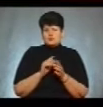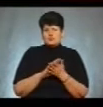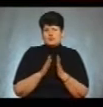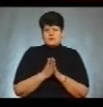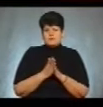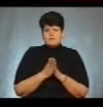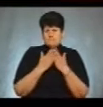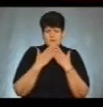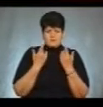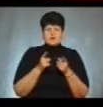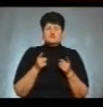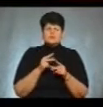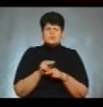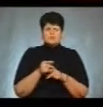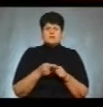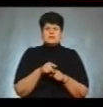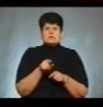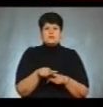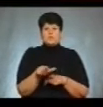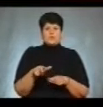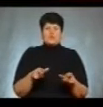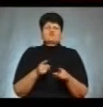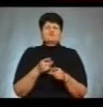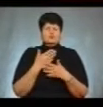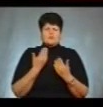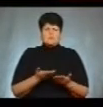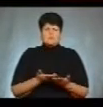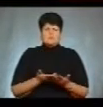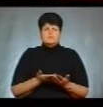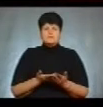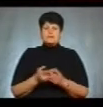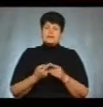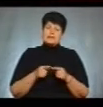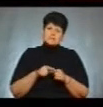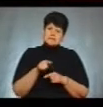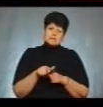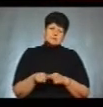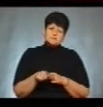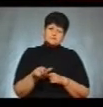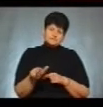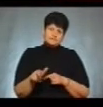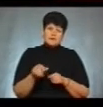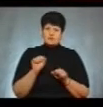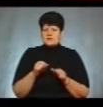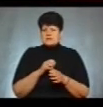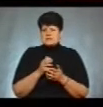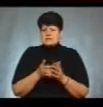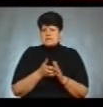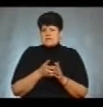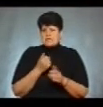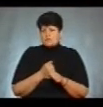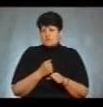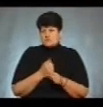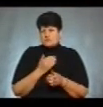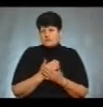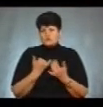А що з ремонтами на цих ділянках? Чому їх немає? На цих ділянках, ну, можливо, якісь недопрацювання є, але